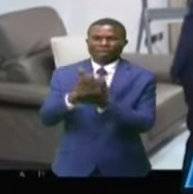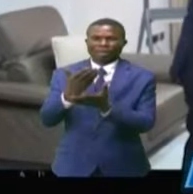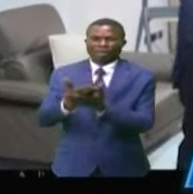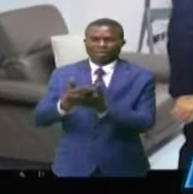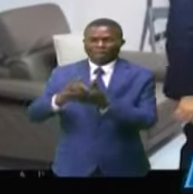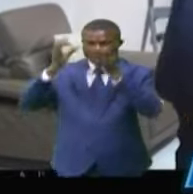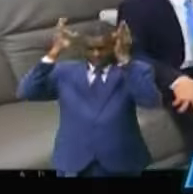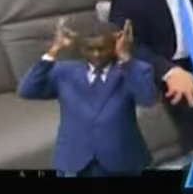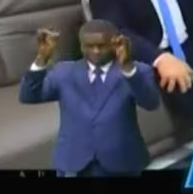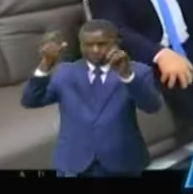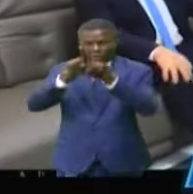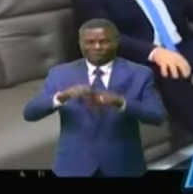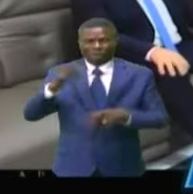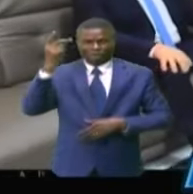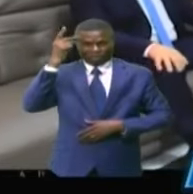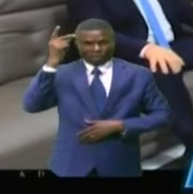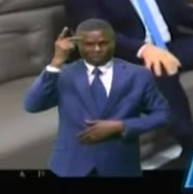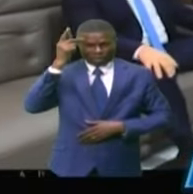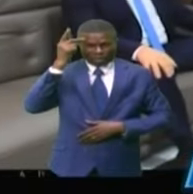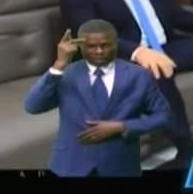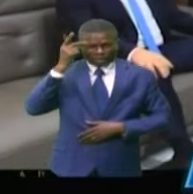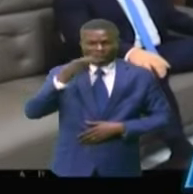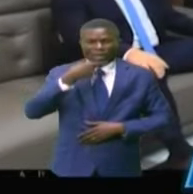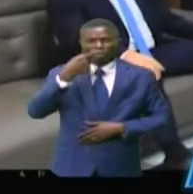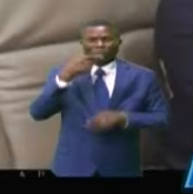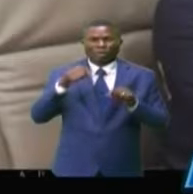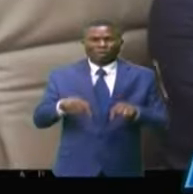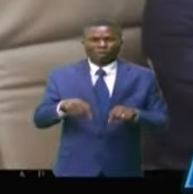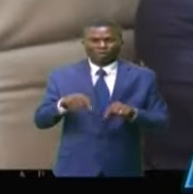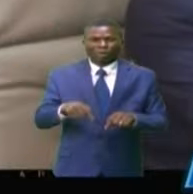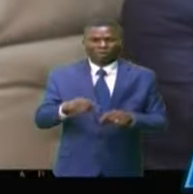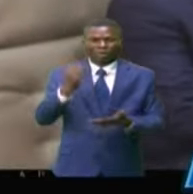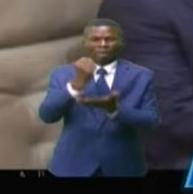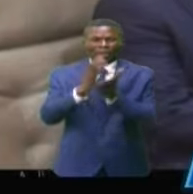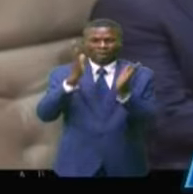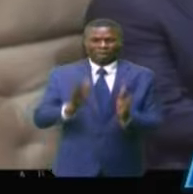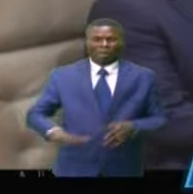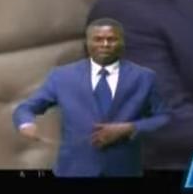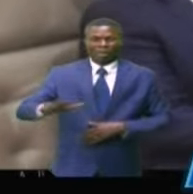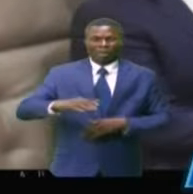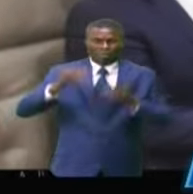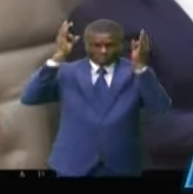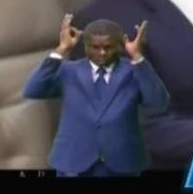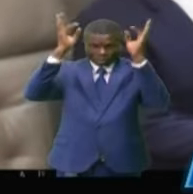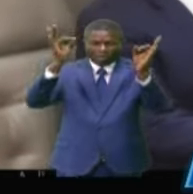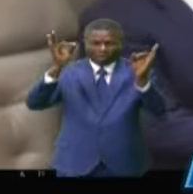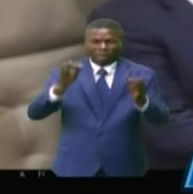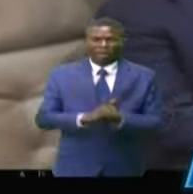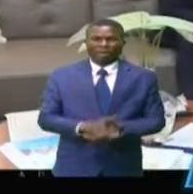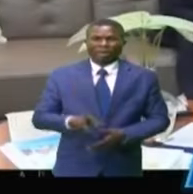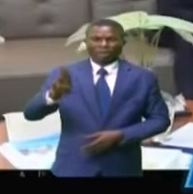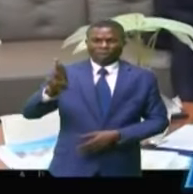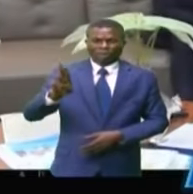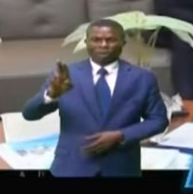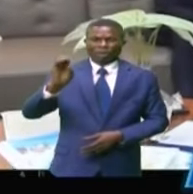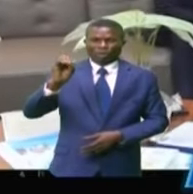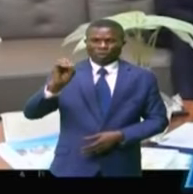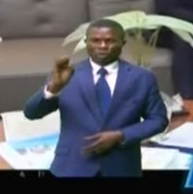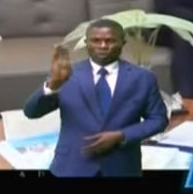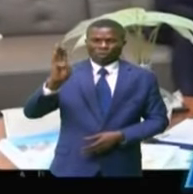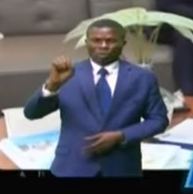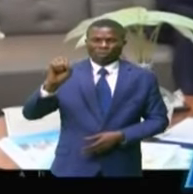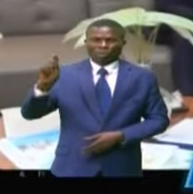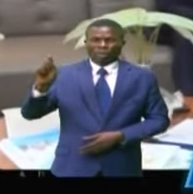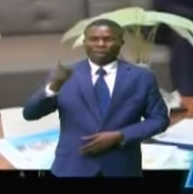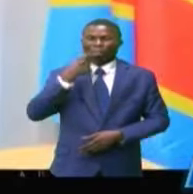Brasilia et Kinshasa était au centre des échanges que l'ambassadeur du Brésil, Roberto Parente, a eu avec le